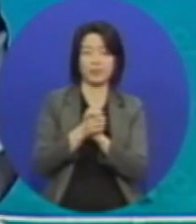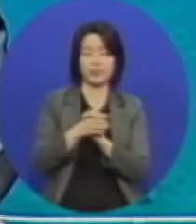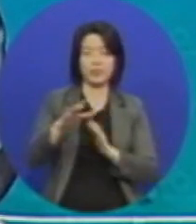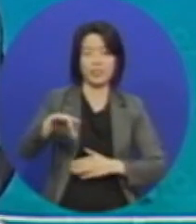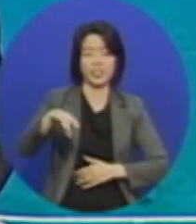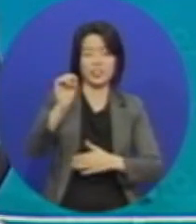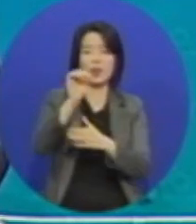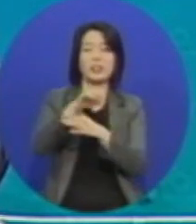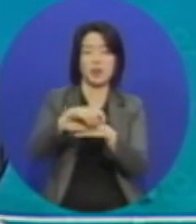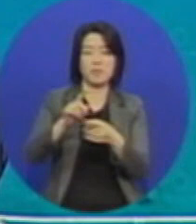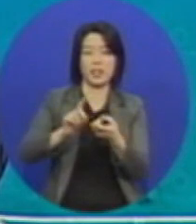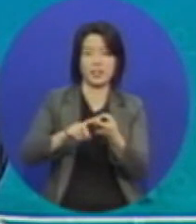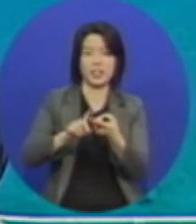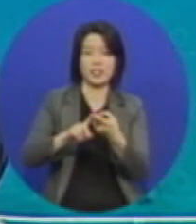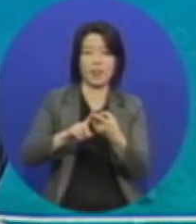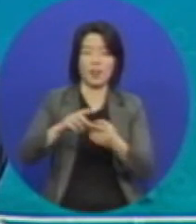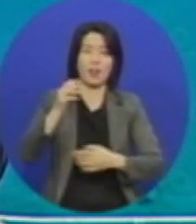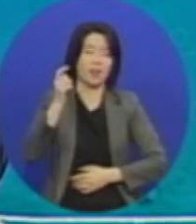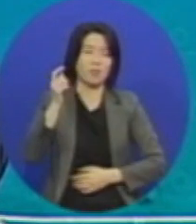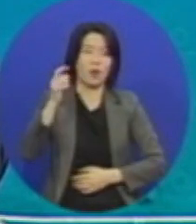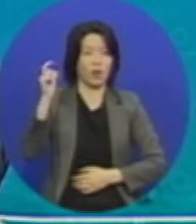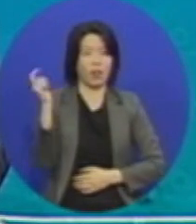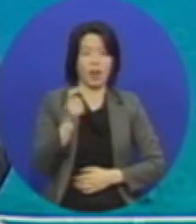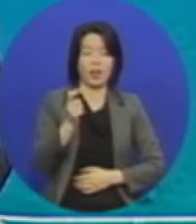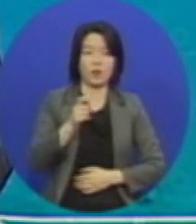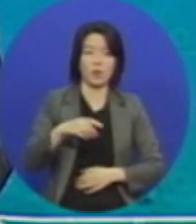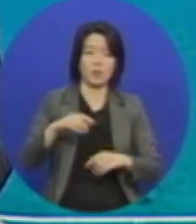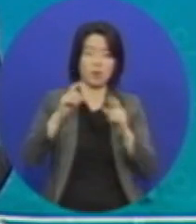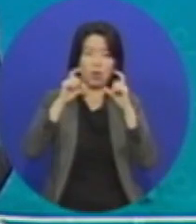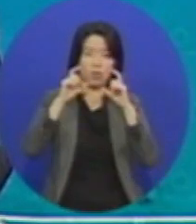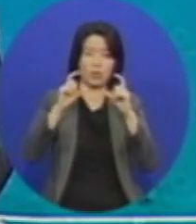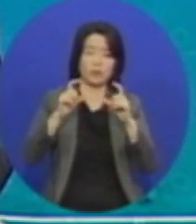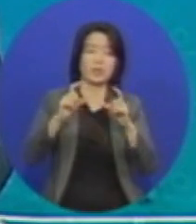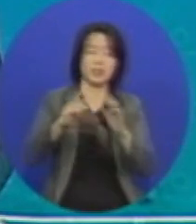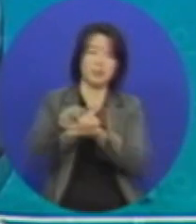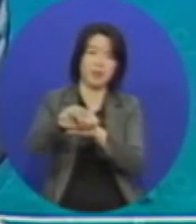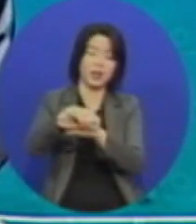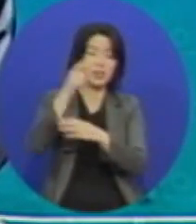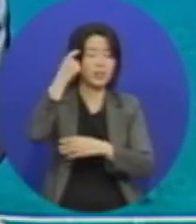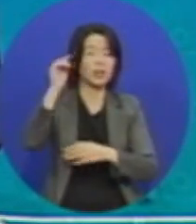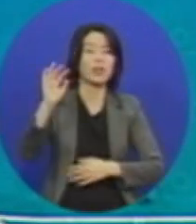열매에 대해서 아주 강하고 어미 말씀을 하셨어요